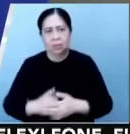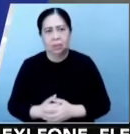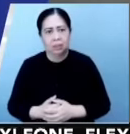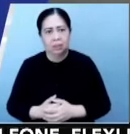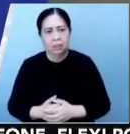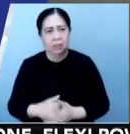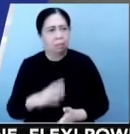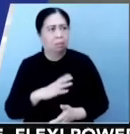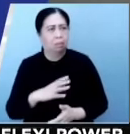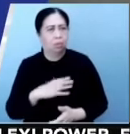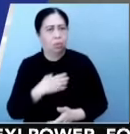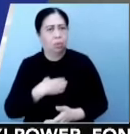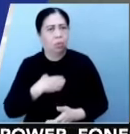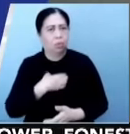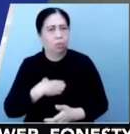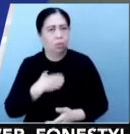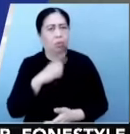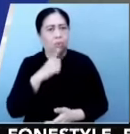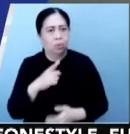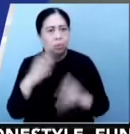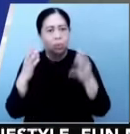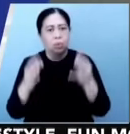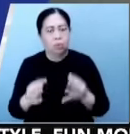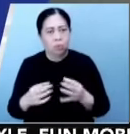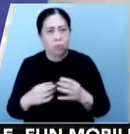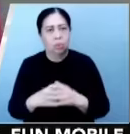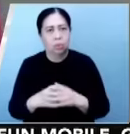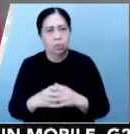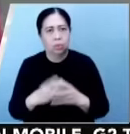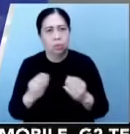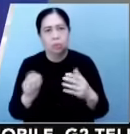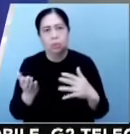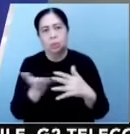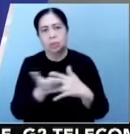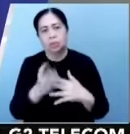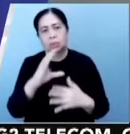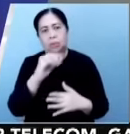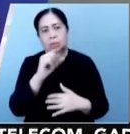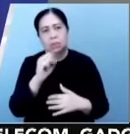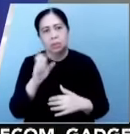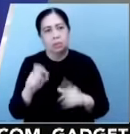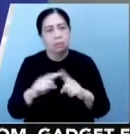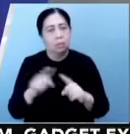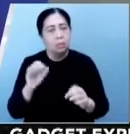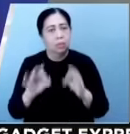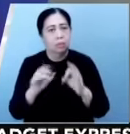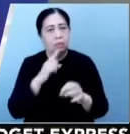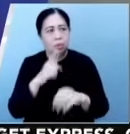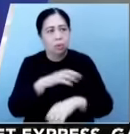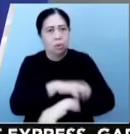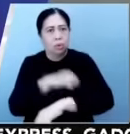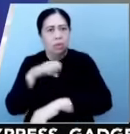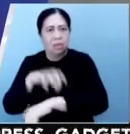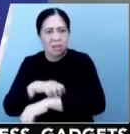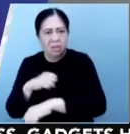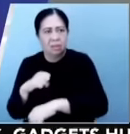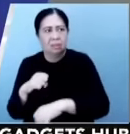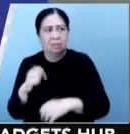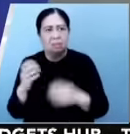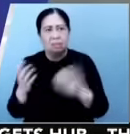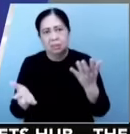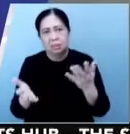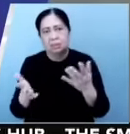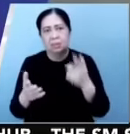complainant talagang desidido, magsampaning kaso. Pero kung talagang nangangagat na, kay Puan, dakupon muna